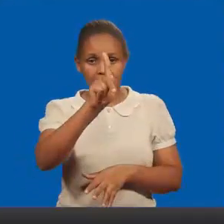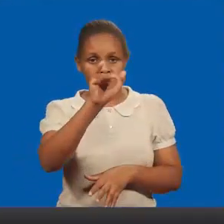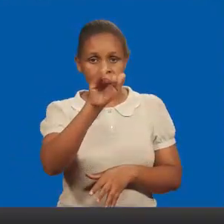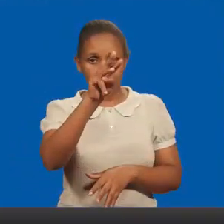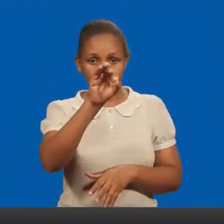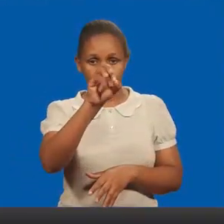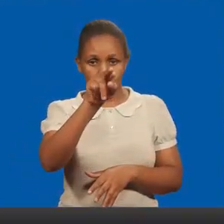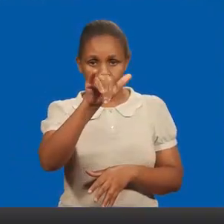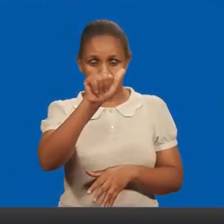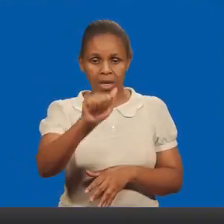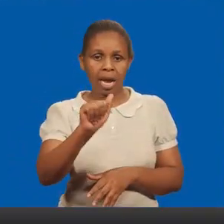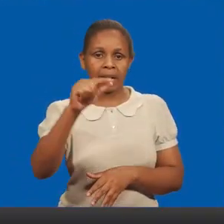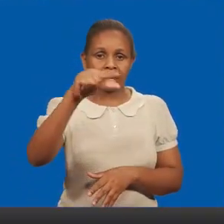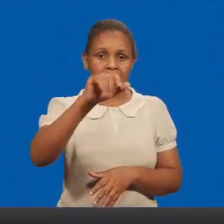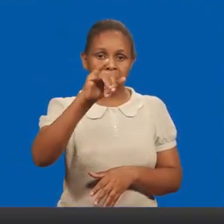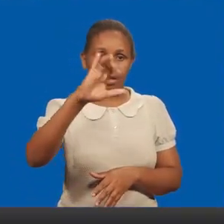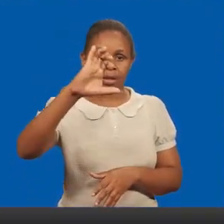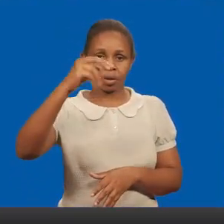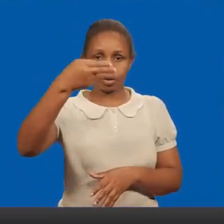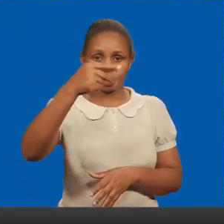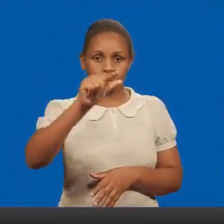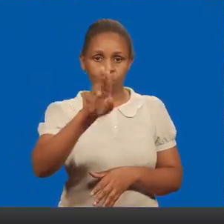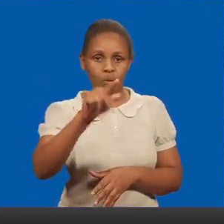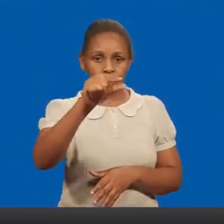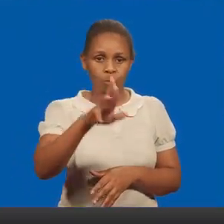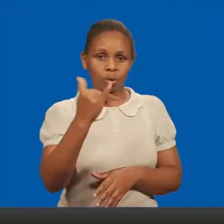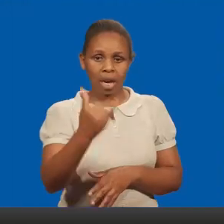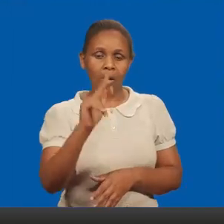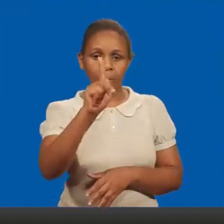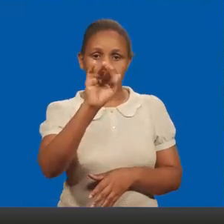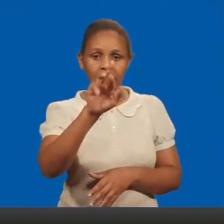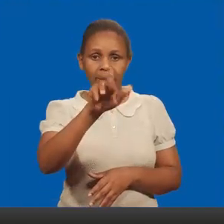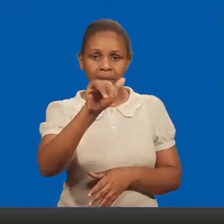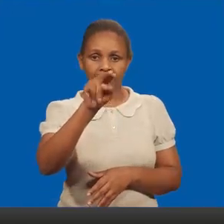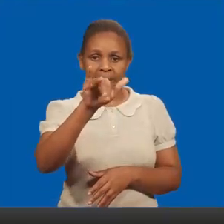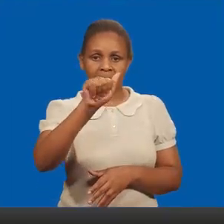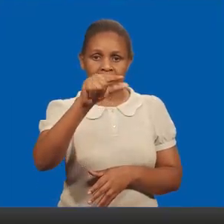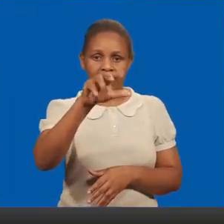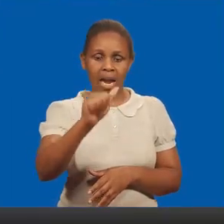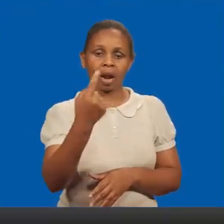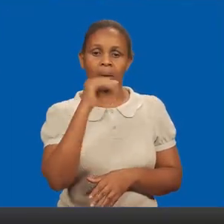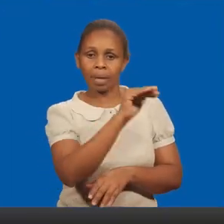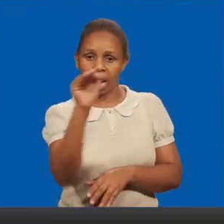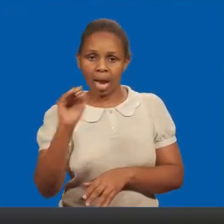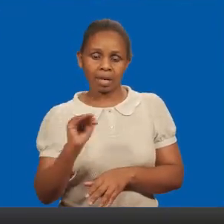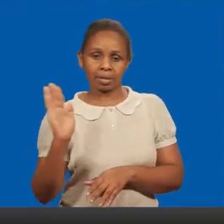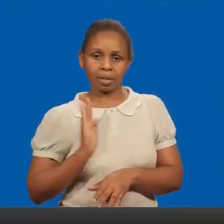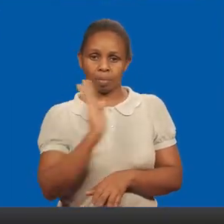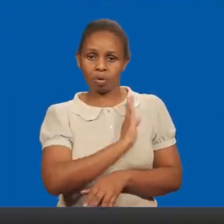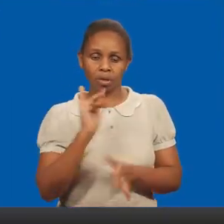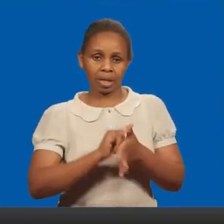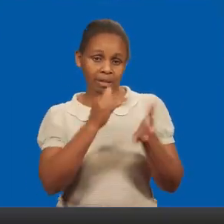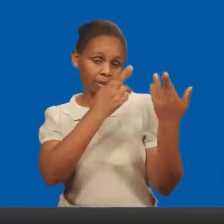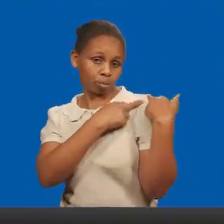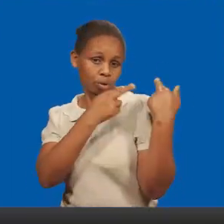Wakizungumza katika eneo la Kimunye huko Gishugu, viongozi kutoka kaunti ya Kirinyaga wametoa wito kwa bodi inayosimamia sekta ya majani